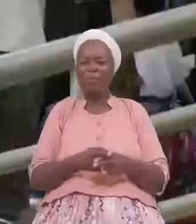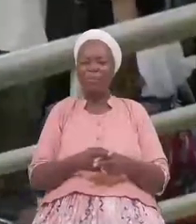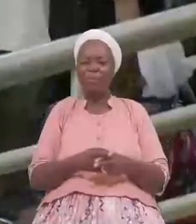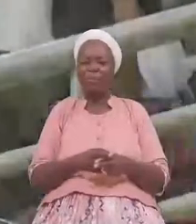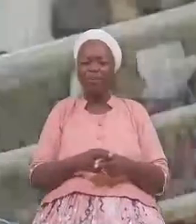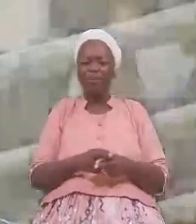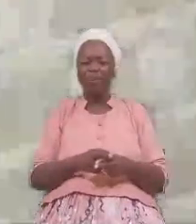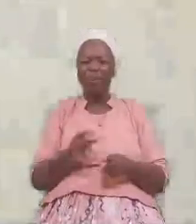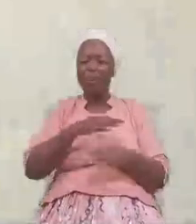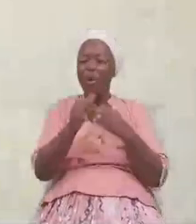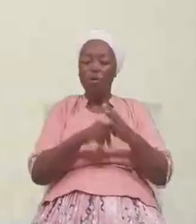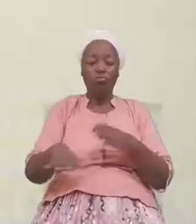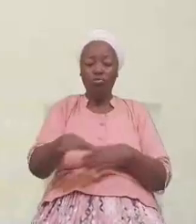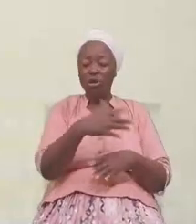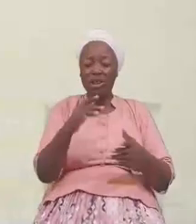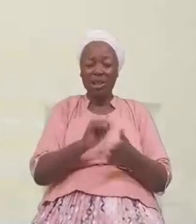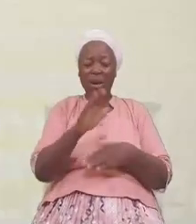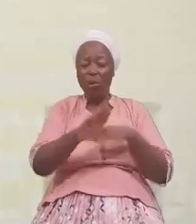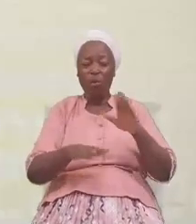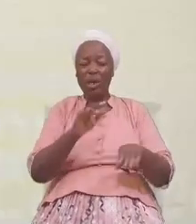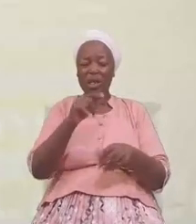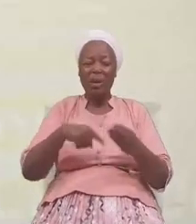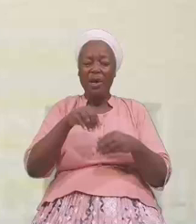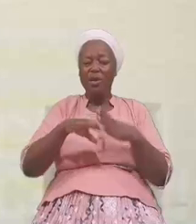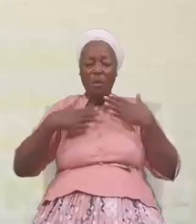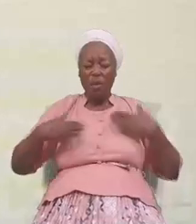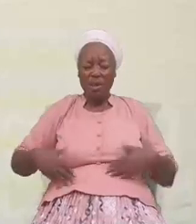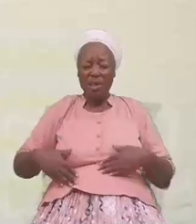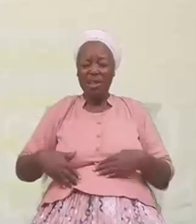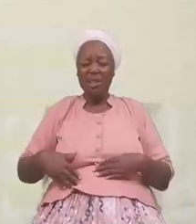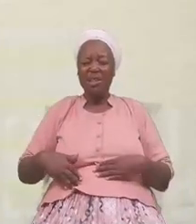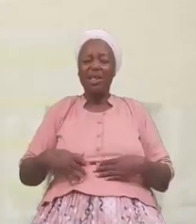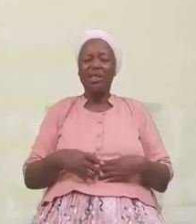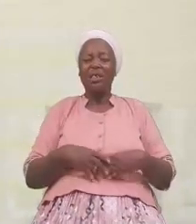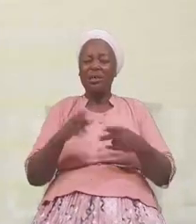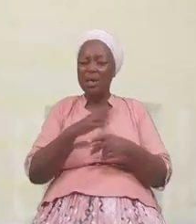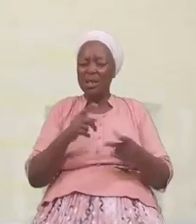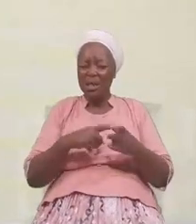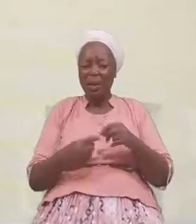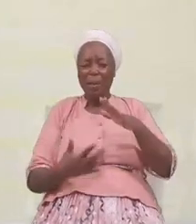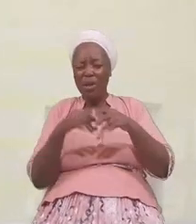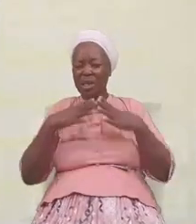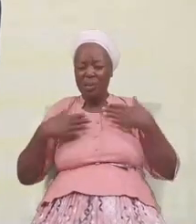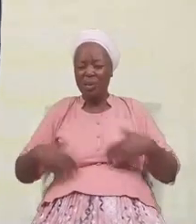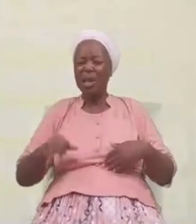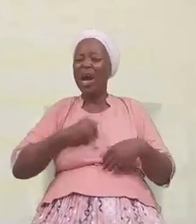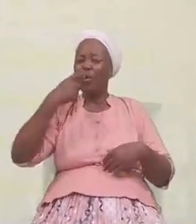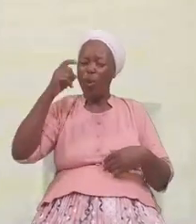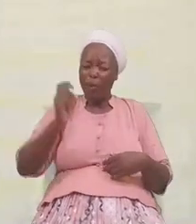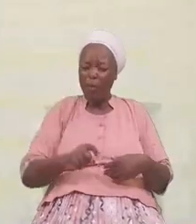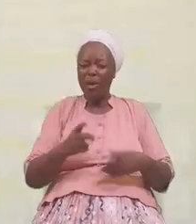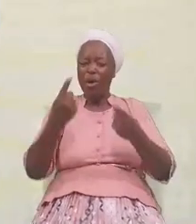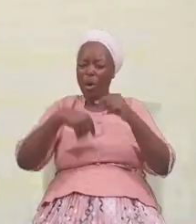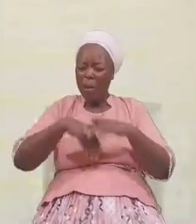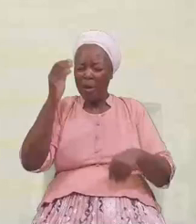Toutes ces choses qui bougent dans le corps, qui tourmentent le corps, qui courent dans le corps, je vous commande, sortez au nom